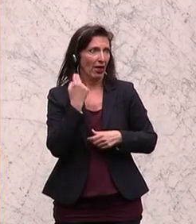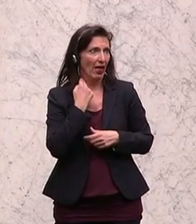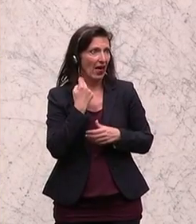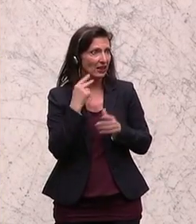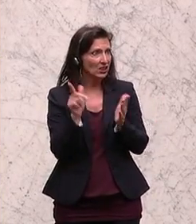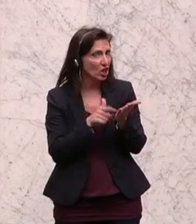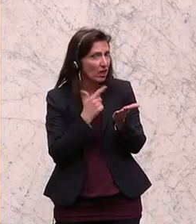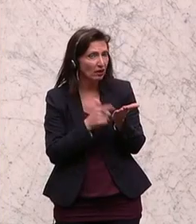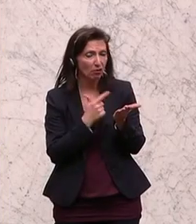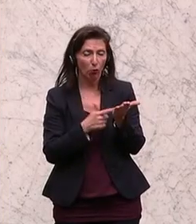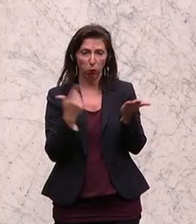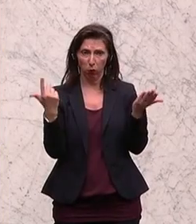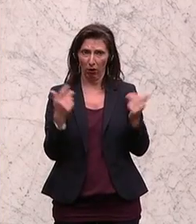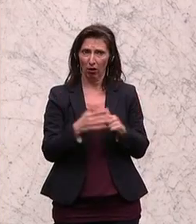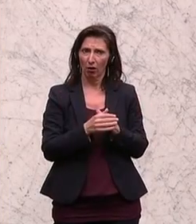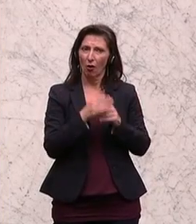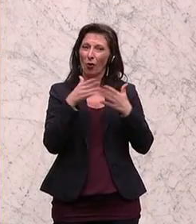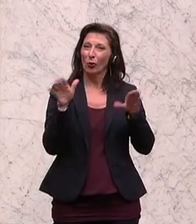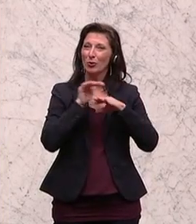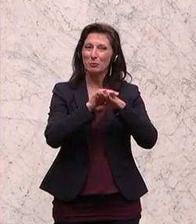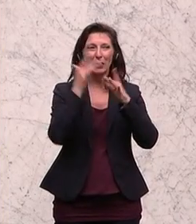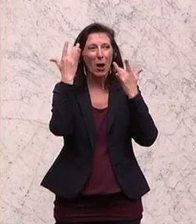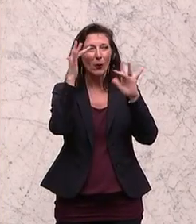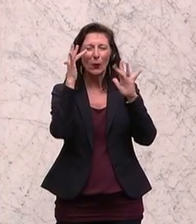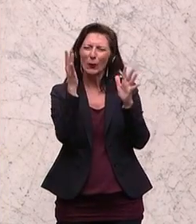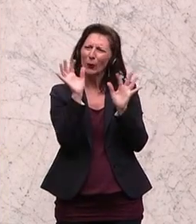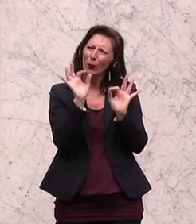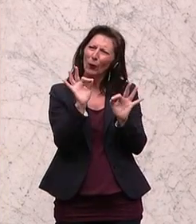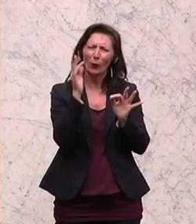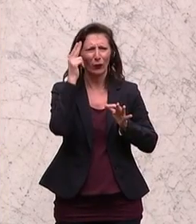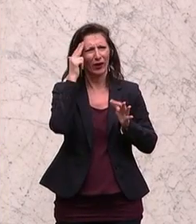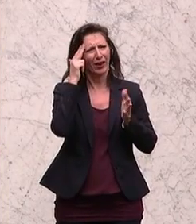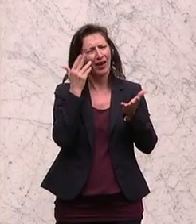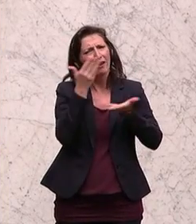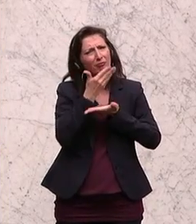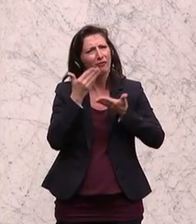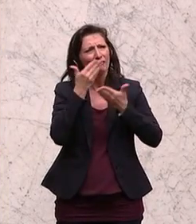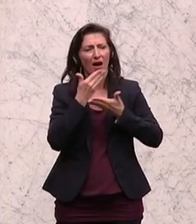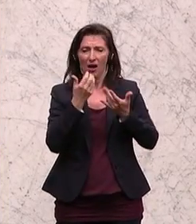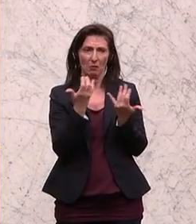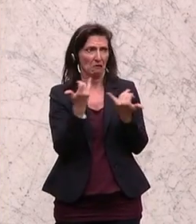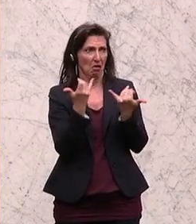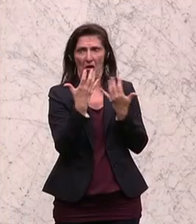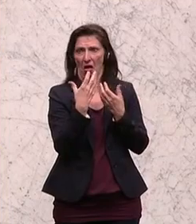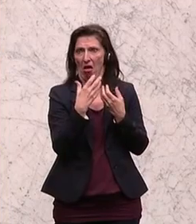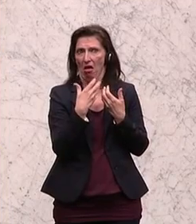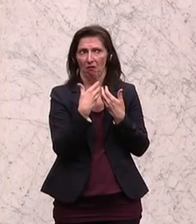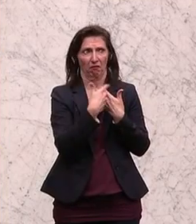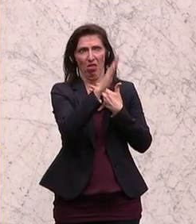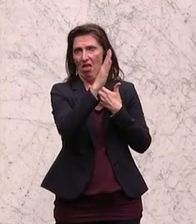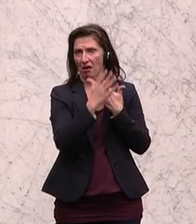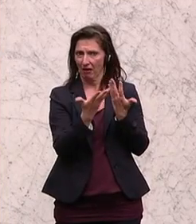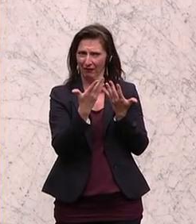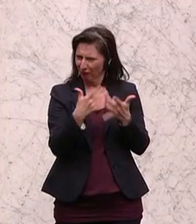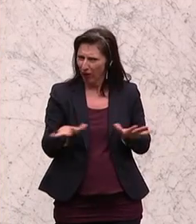Wir sind mit der englischen, mit der britischen Kultur sehr vertraut. Hier geht uns ein Stück verloren. Aber so